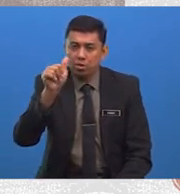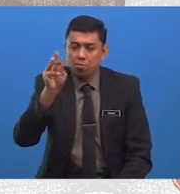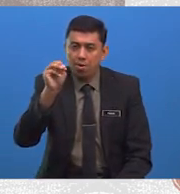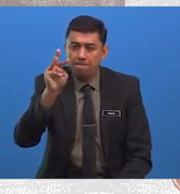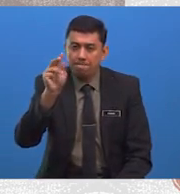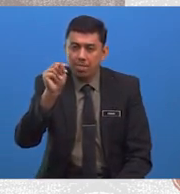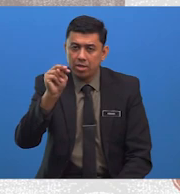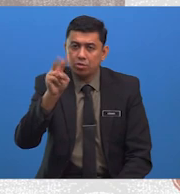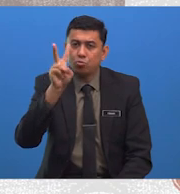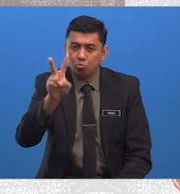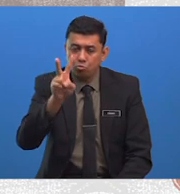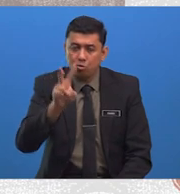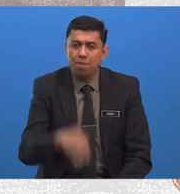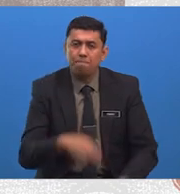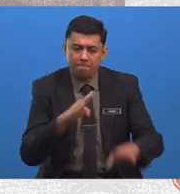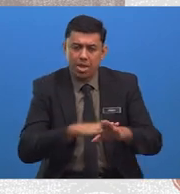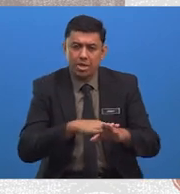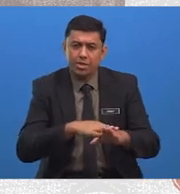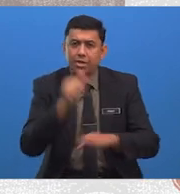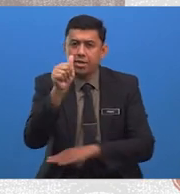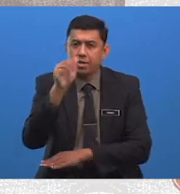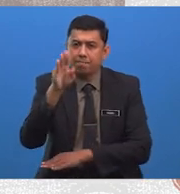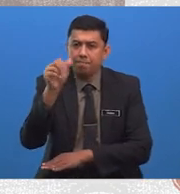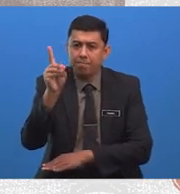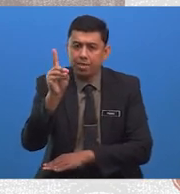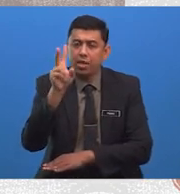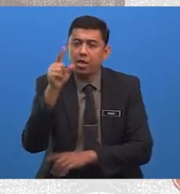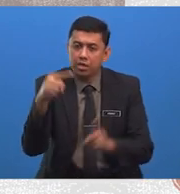pada abad ke-12 Masihi,